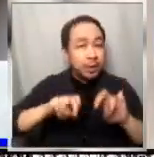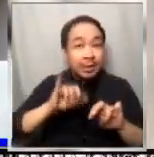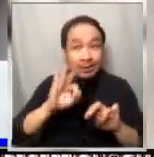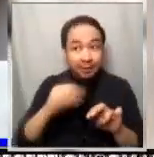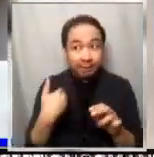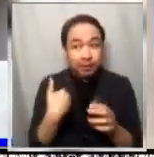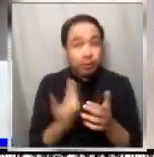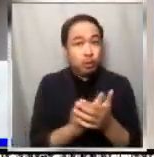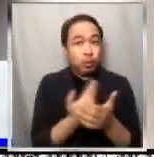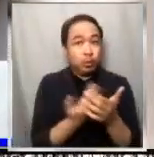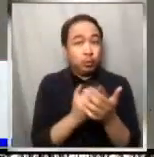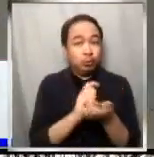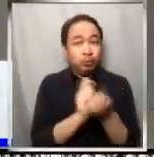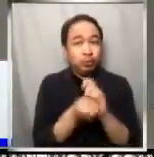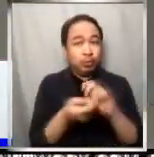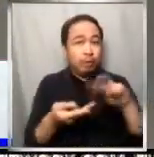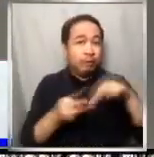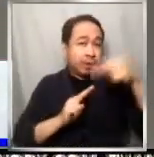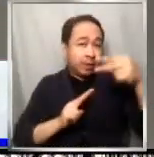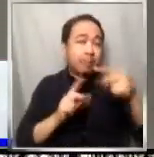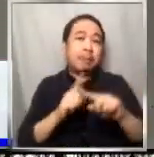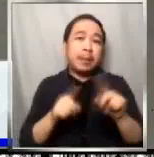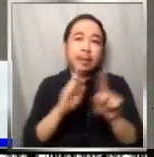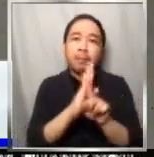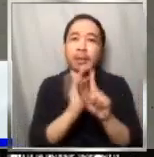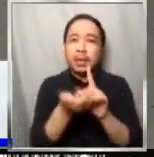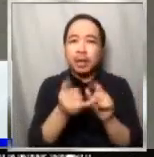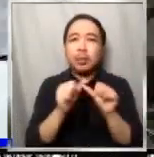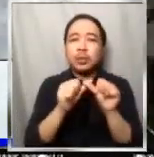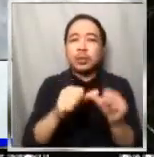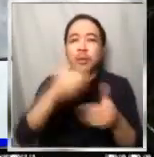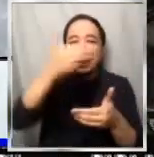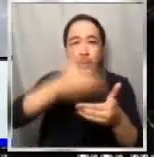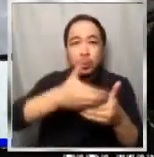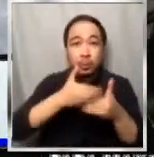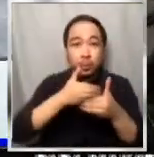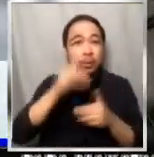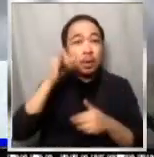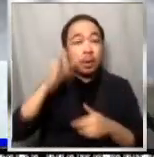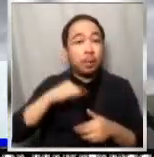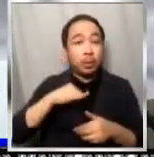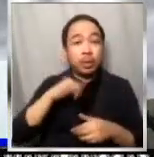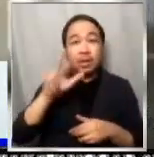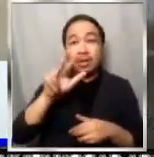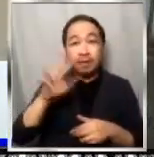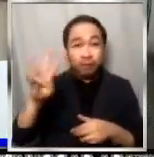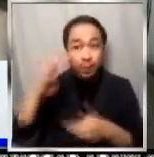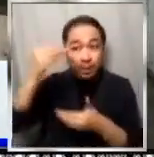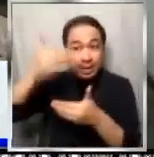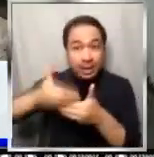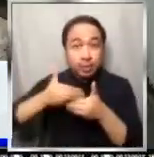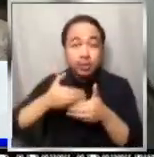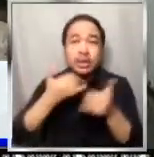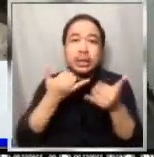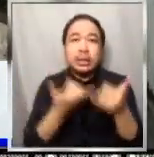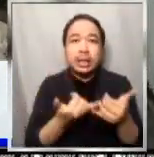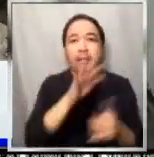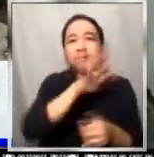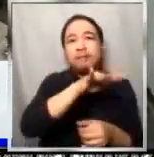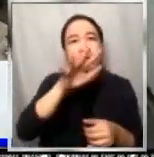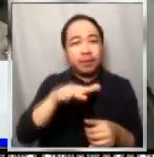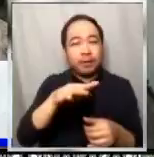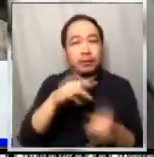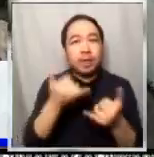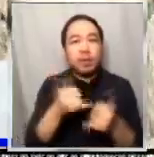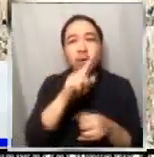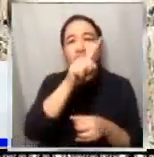mga barangay na naka-lockdown. Mula sa 34 kahapon, 55 na ngayon o 1/4 ng kabuuang 201 na barangay